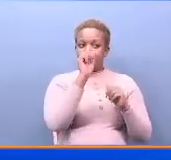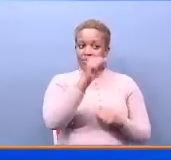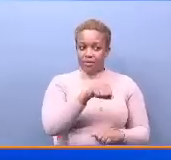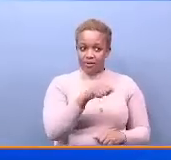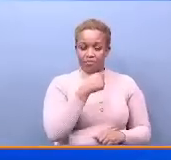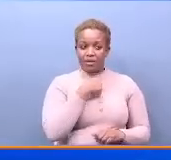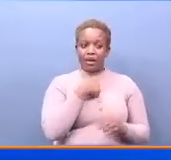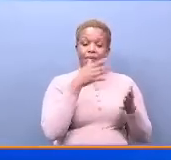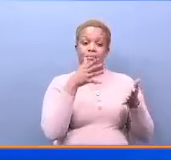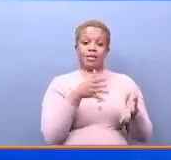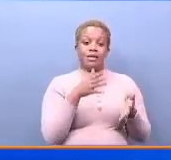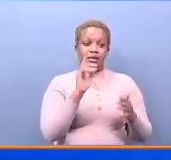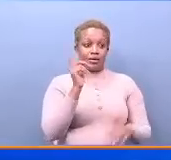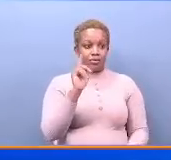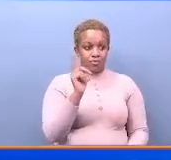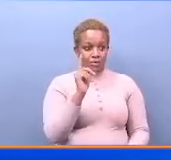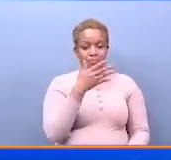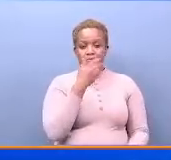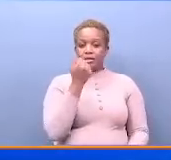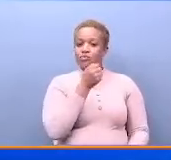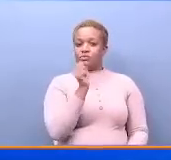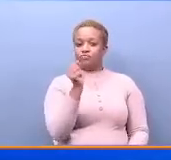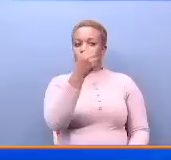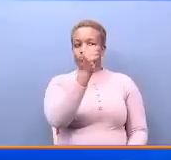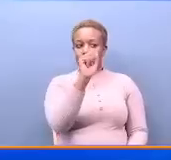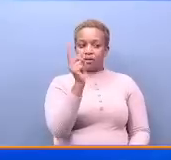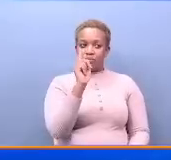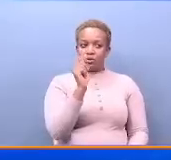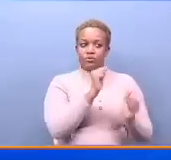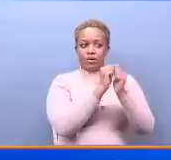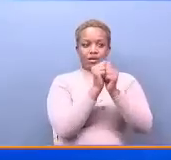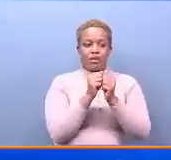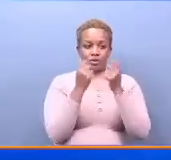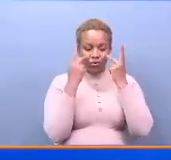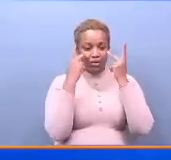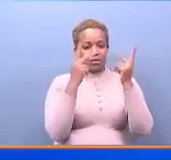na wewe, njoo tuende Nairobi pamoja uangalie ile miradi ambayo